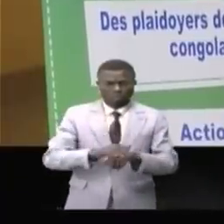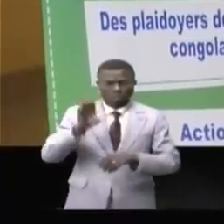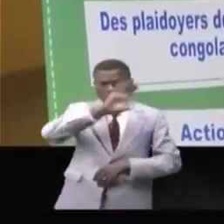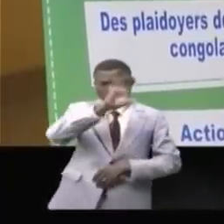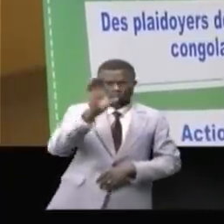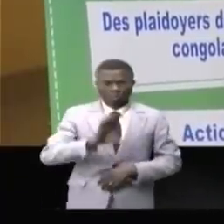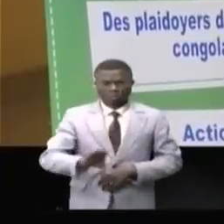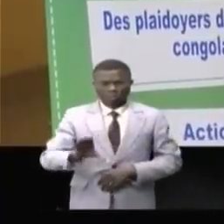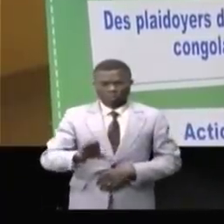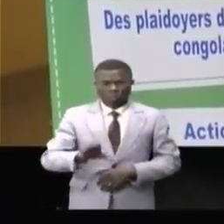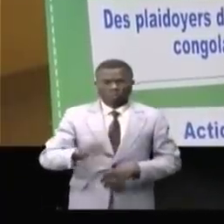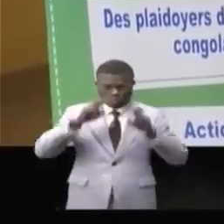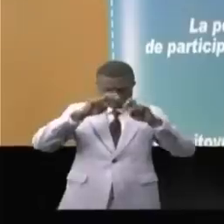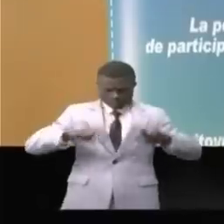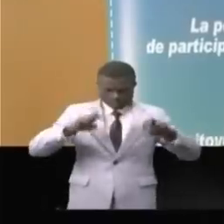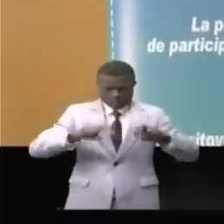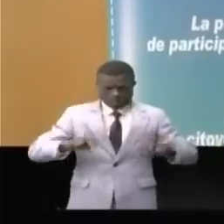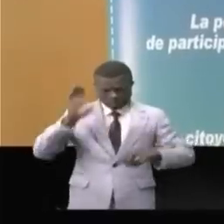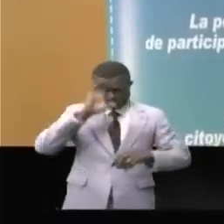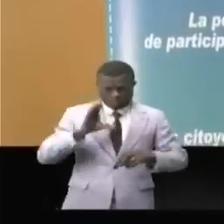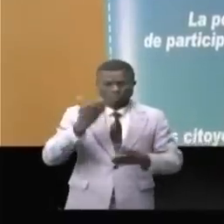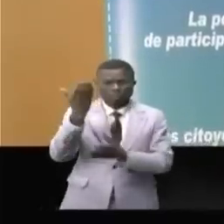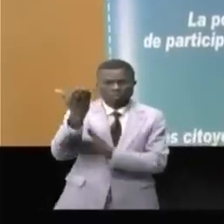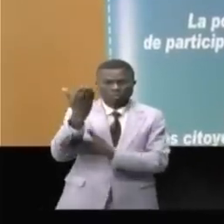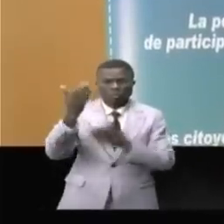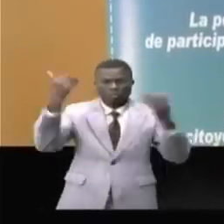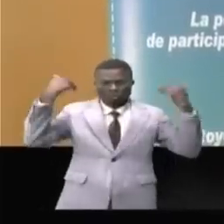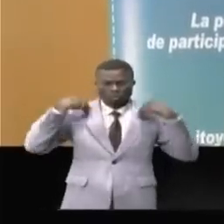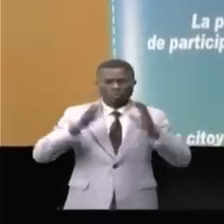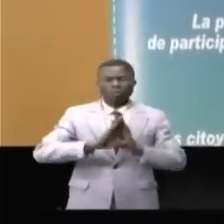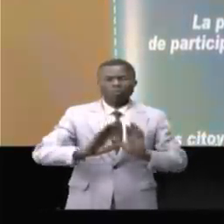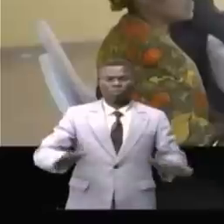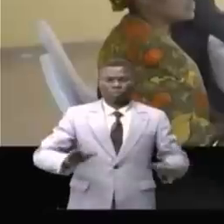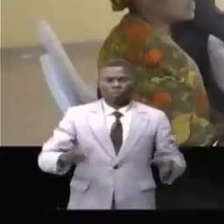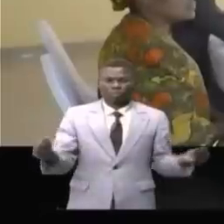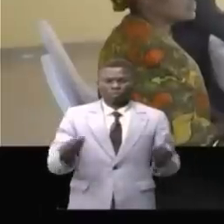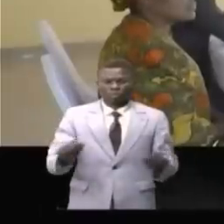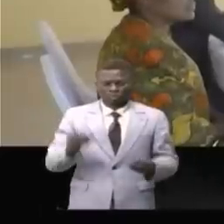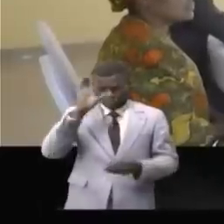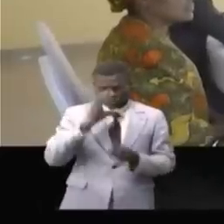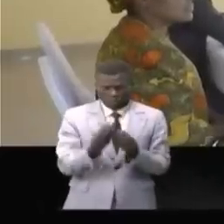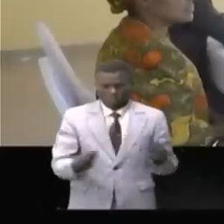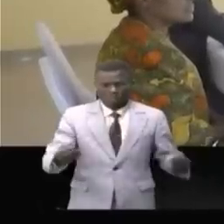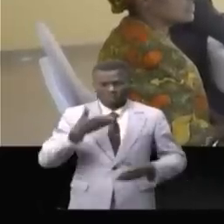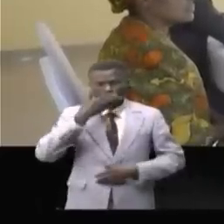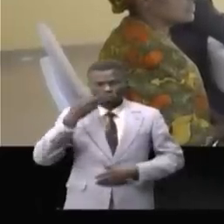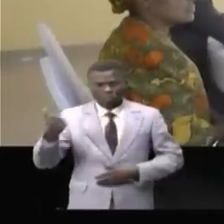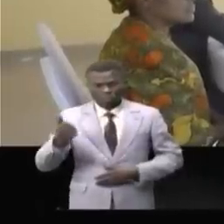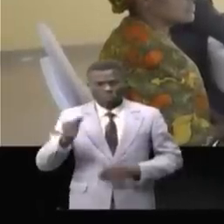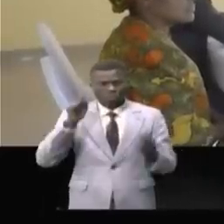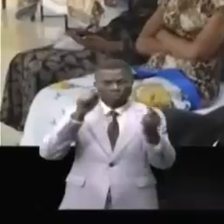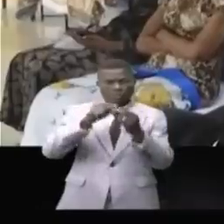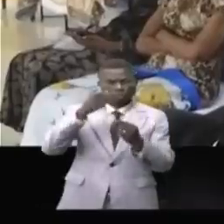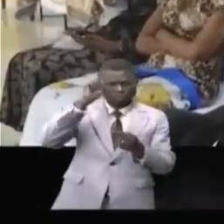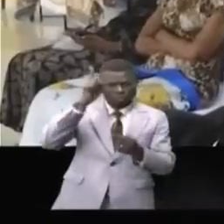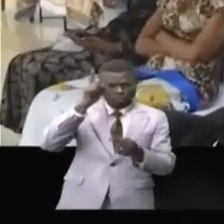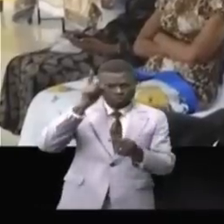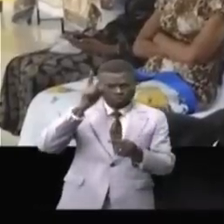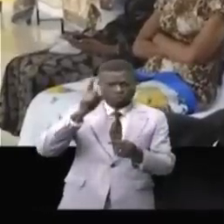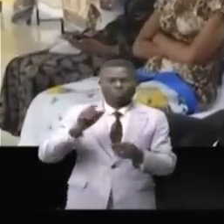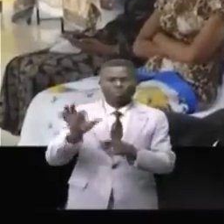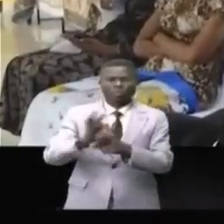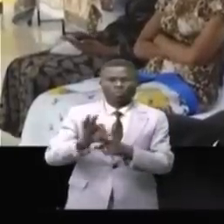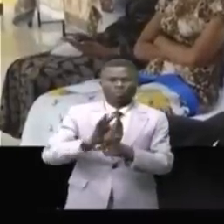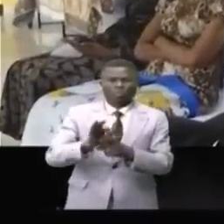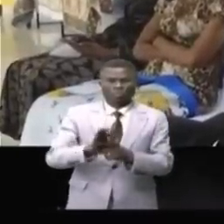communautés, les analyser et faire des plaidoyers aux autorités compétentes en vue de trouver des solutions durables, c'est l'objectif poursuivi par cet atelier